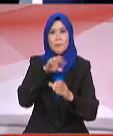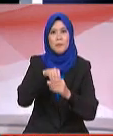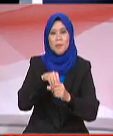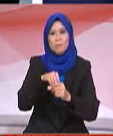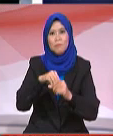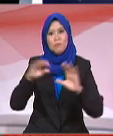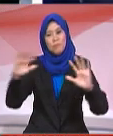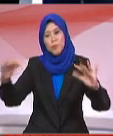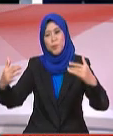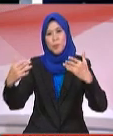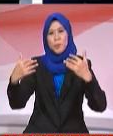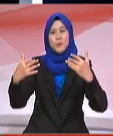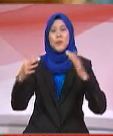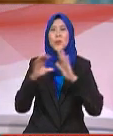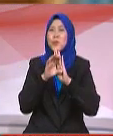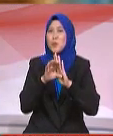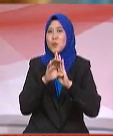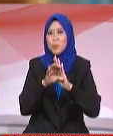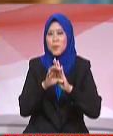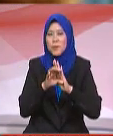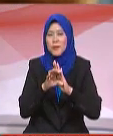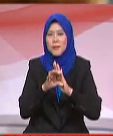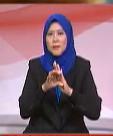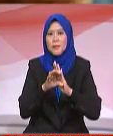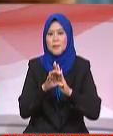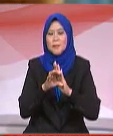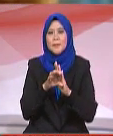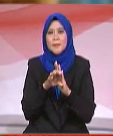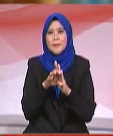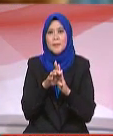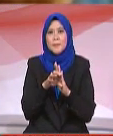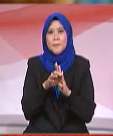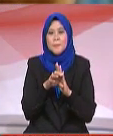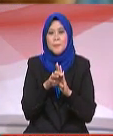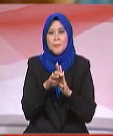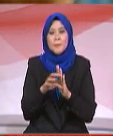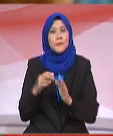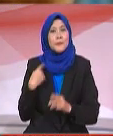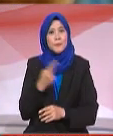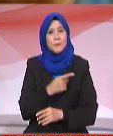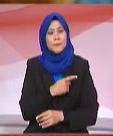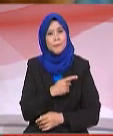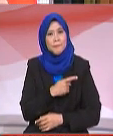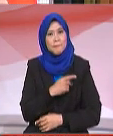penonton. Contoh penglibatan penonton,